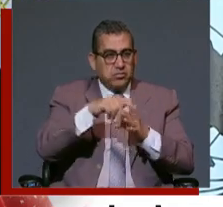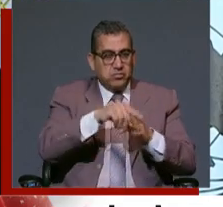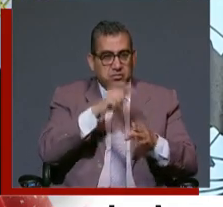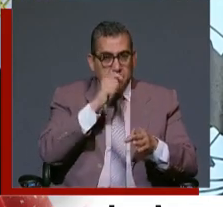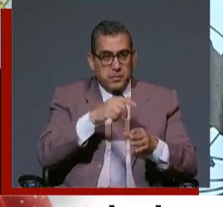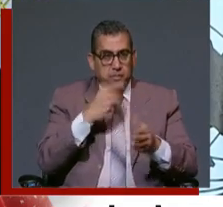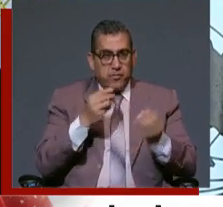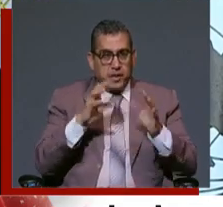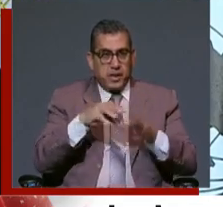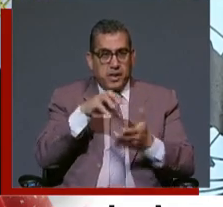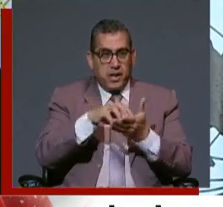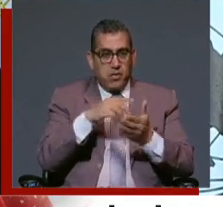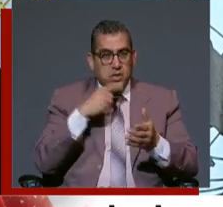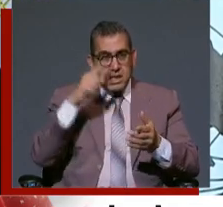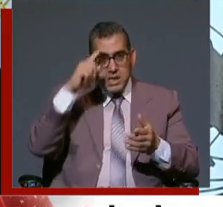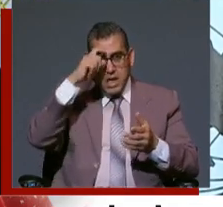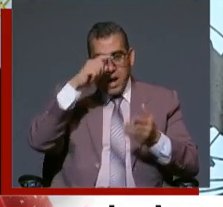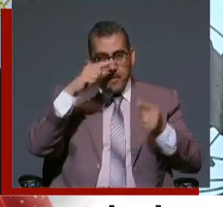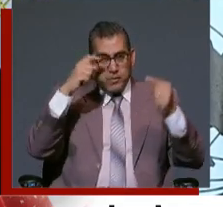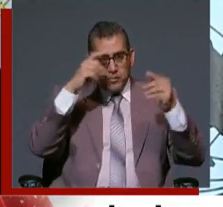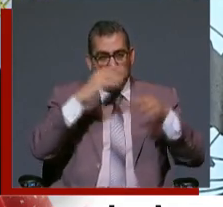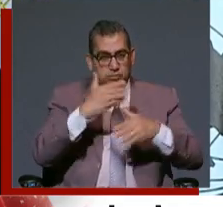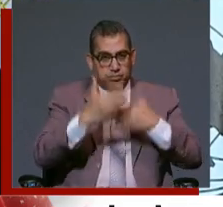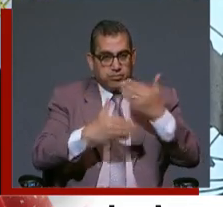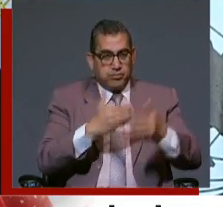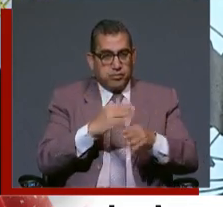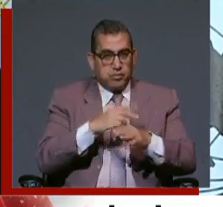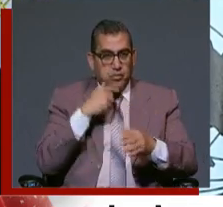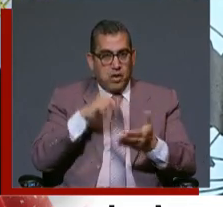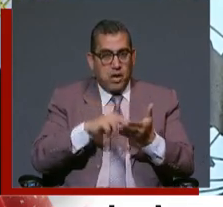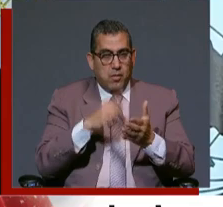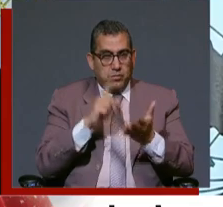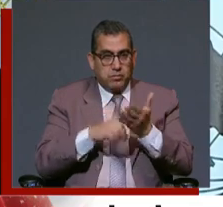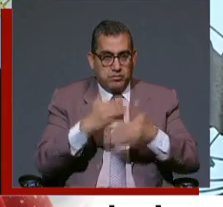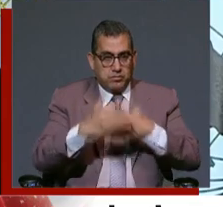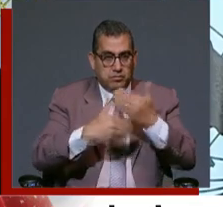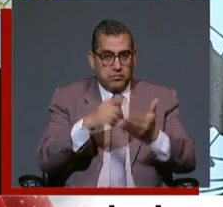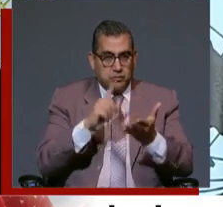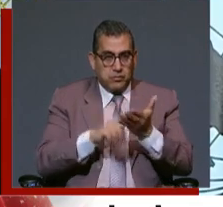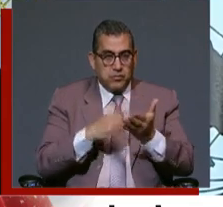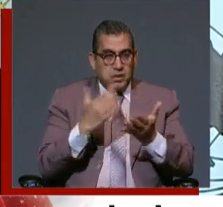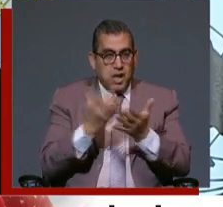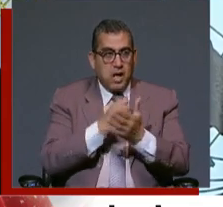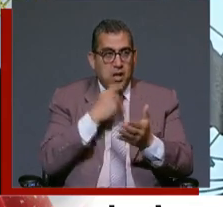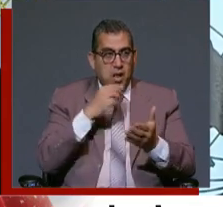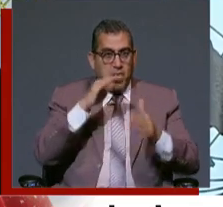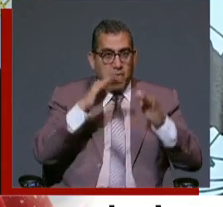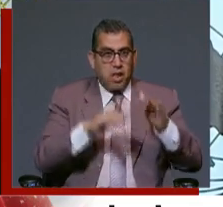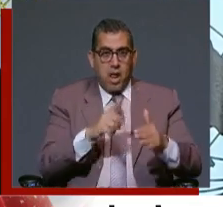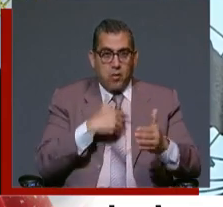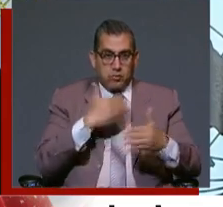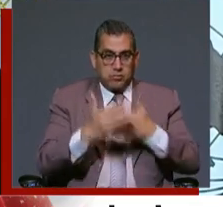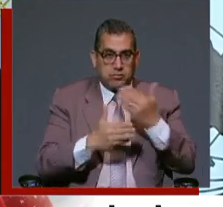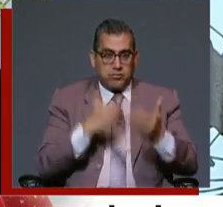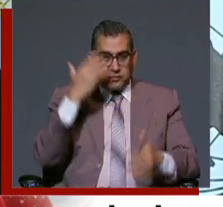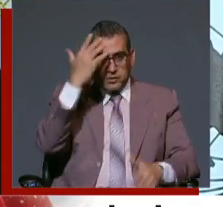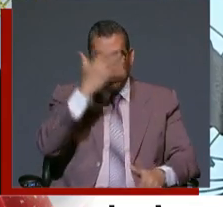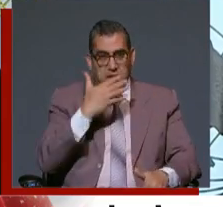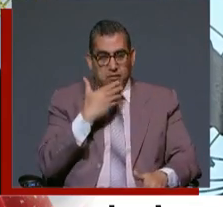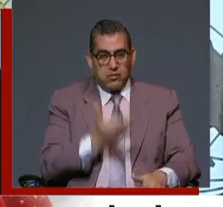فترة الأزمات الحالية. النمو الاقتصادي للداخل القومي الخام في إفريقيا